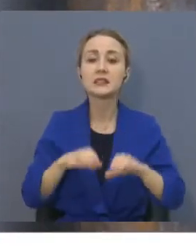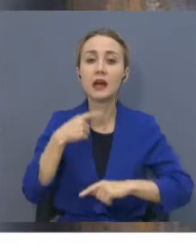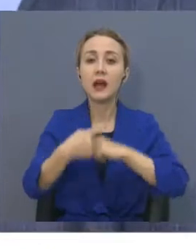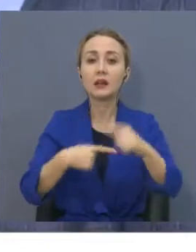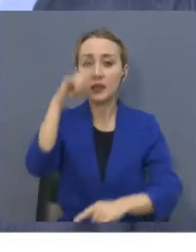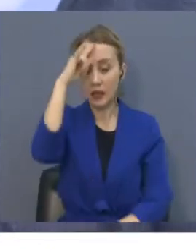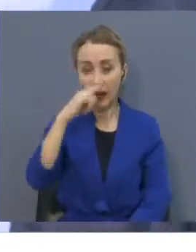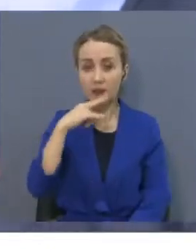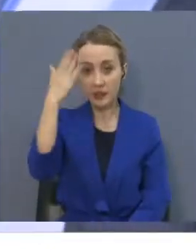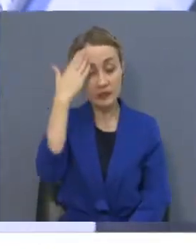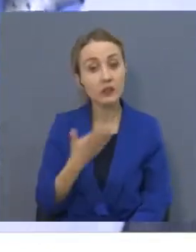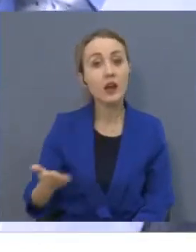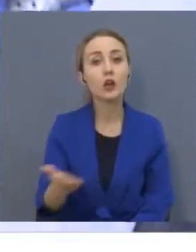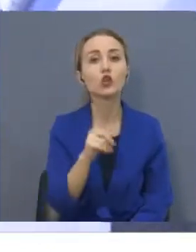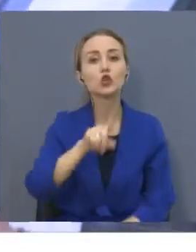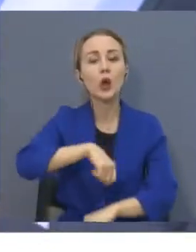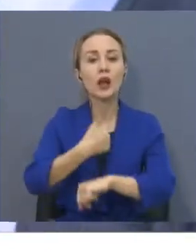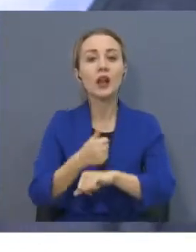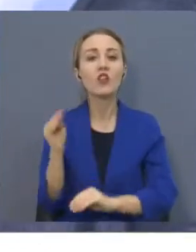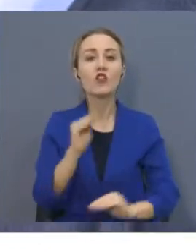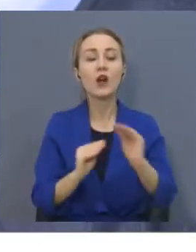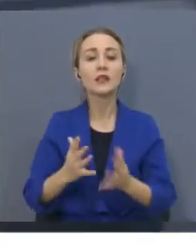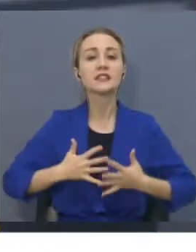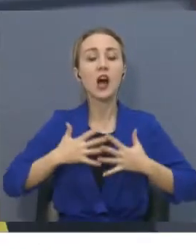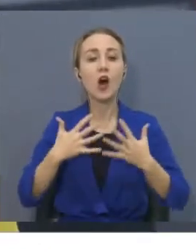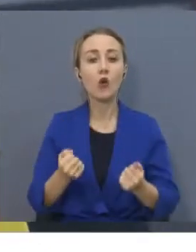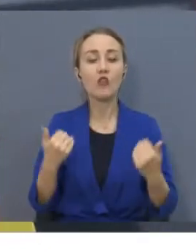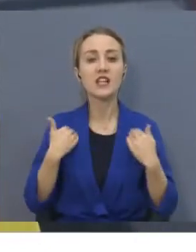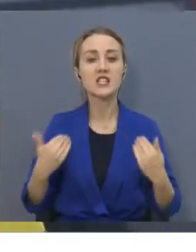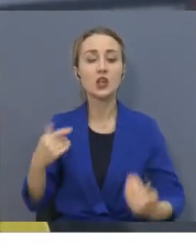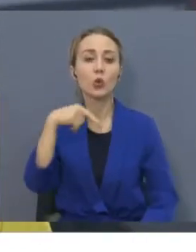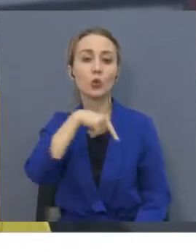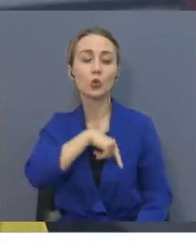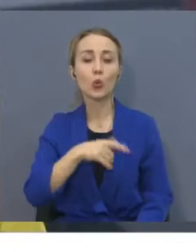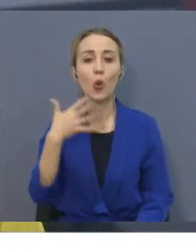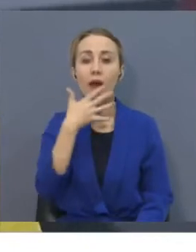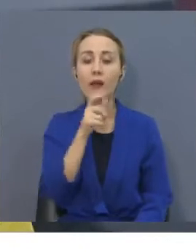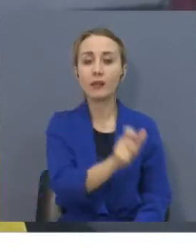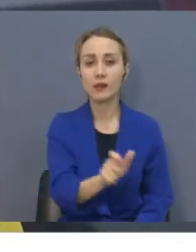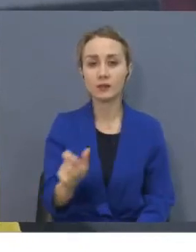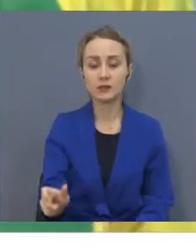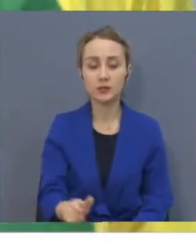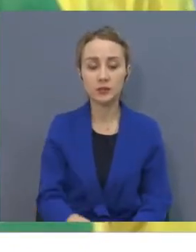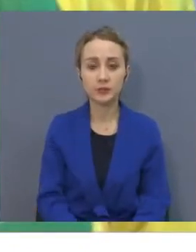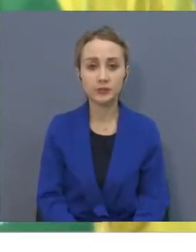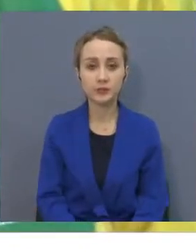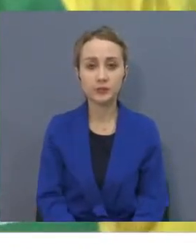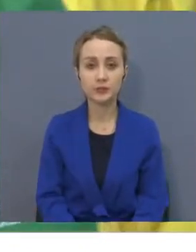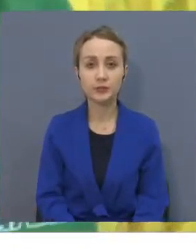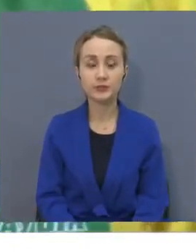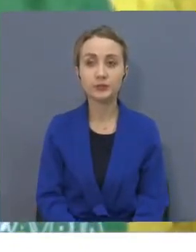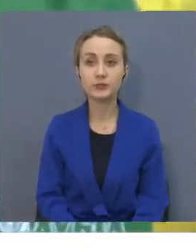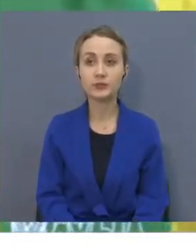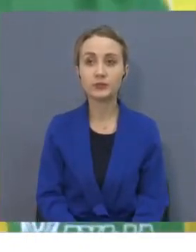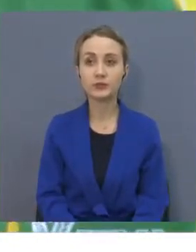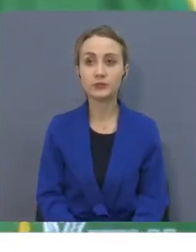является главной предпосылкой для формирования здоровой, сильной духом нации. Зарина Дисюкеева, Василий Вережников, Жамбул